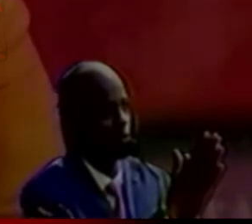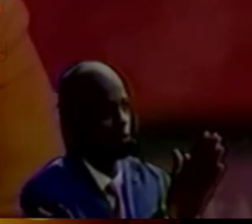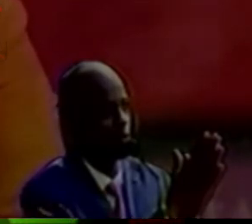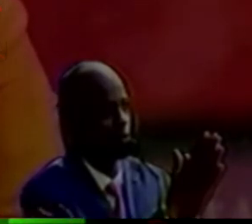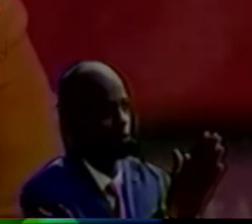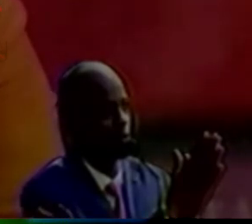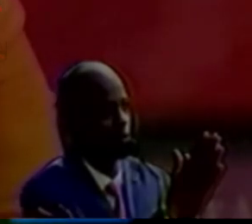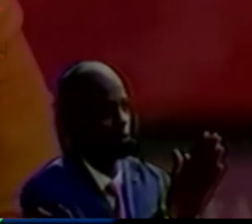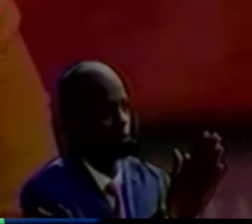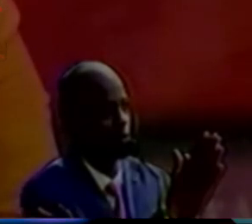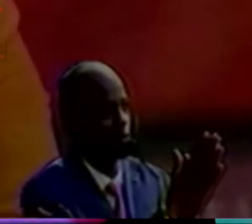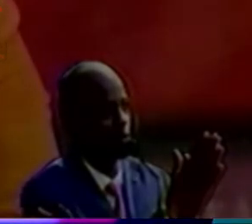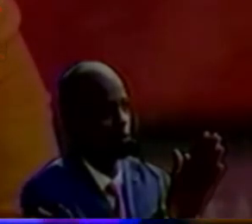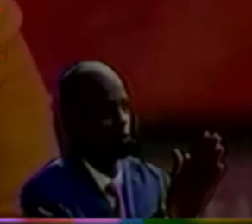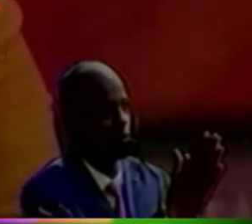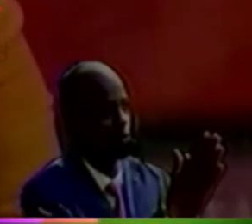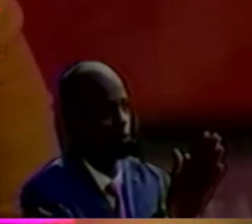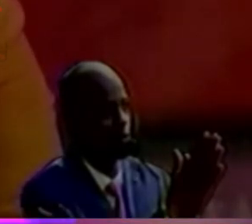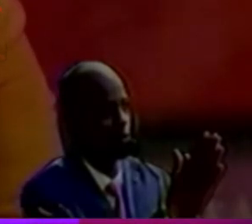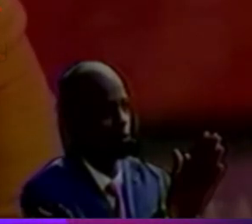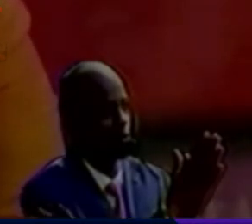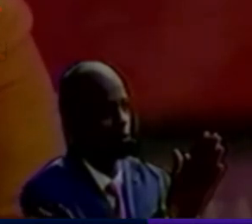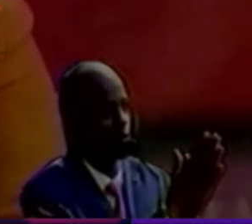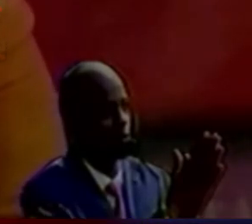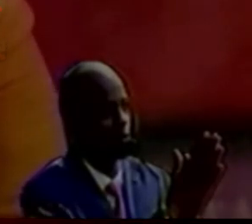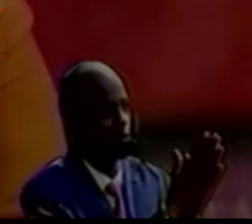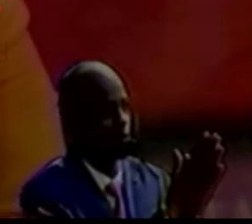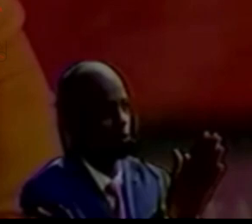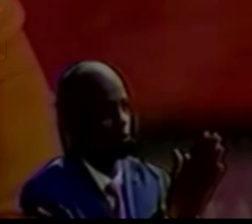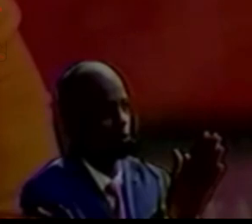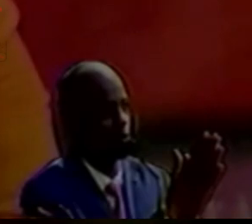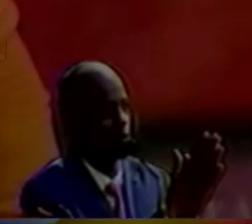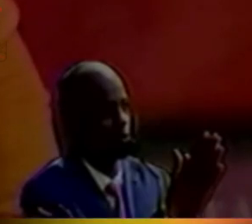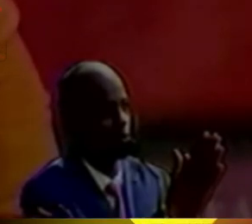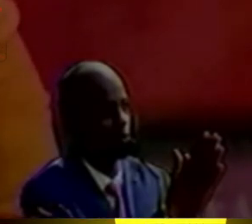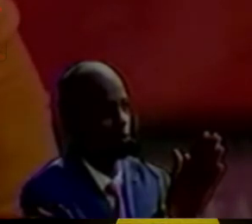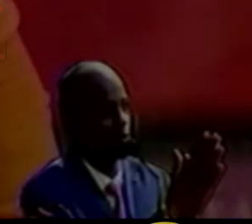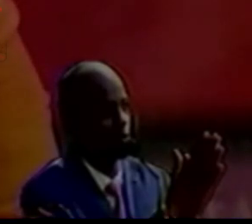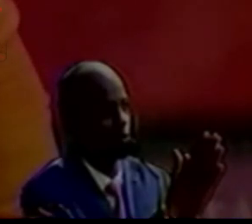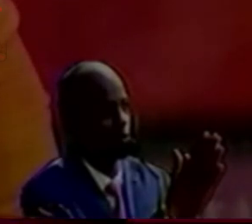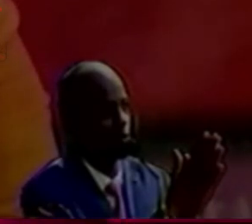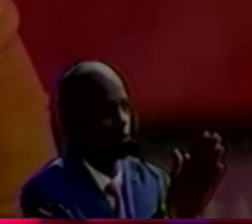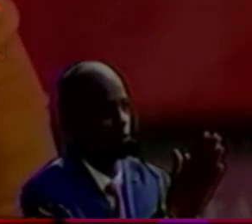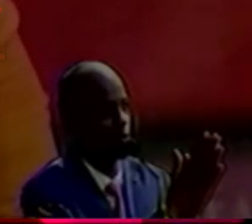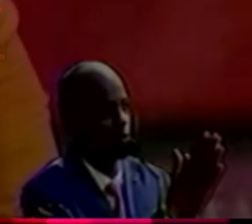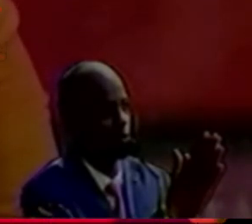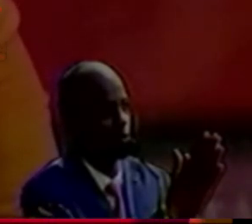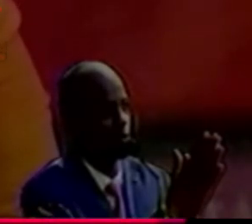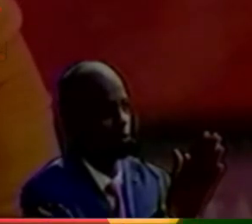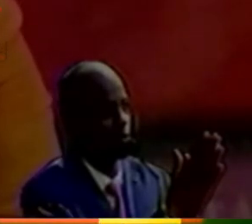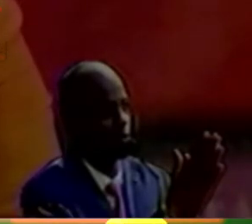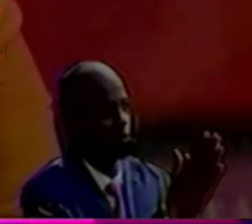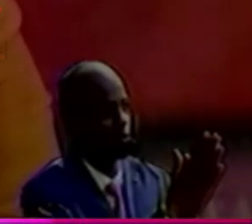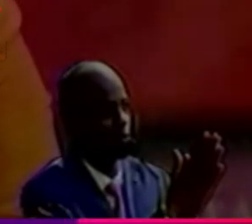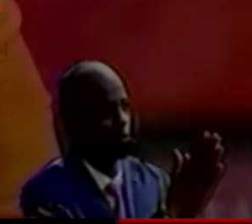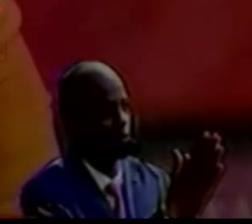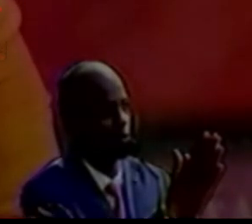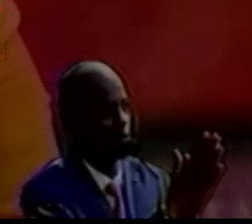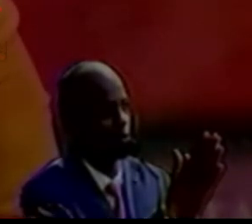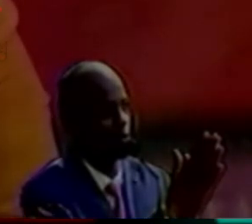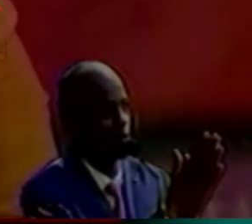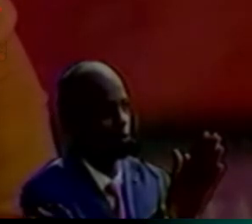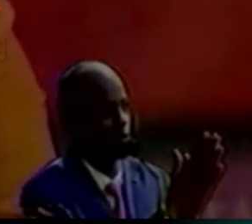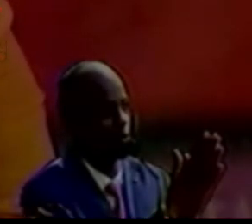pour former sous-comité. Nous avons continué à discuter avec eux sous modalité pour désigner les représentants qui